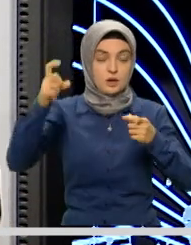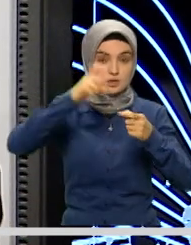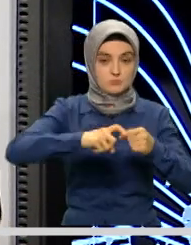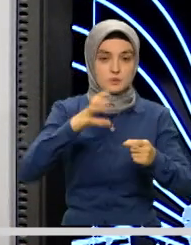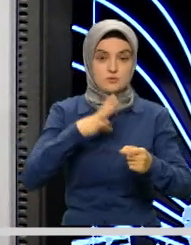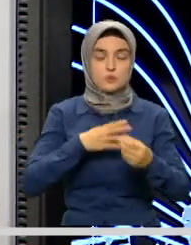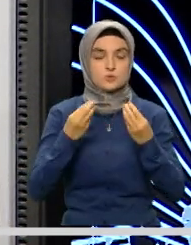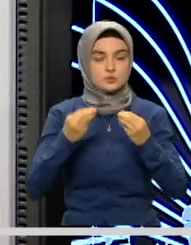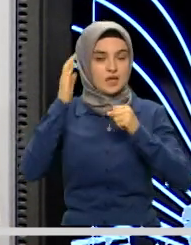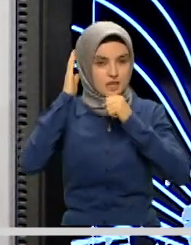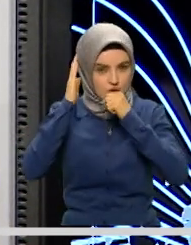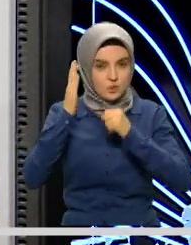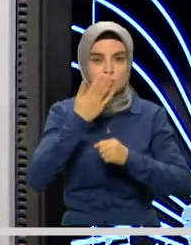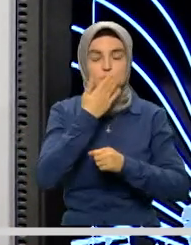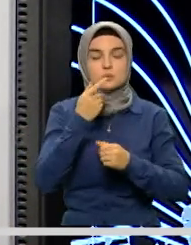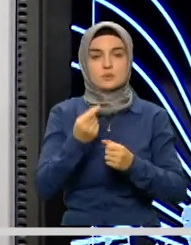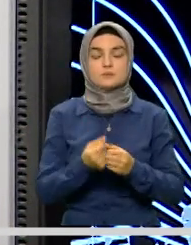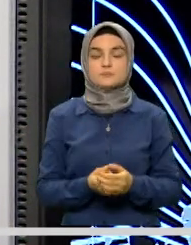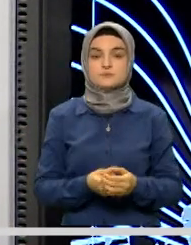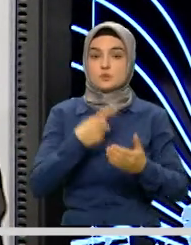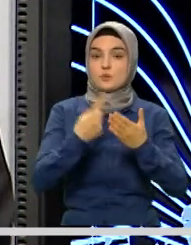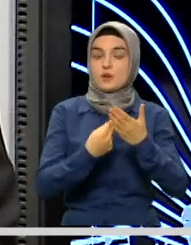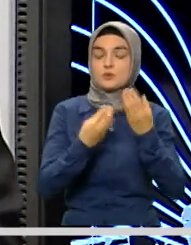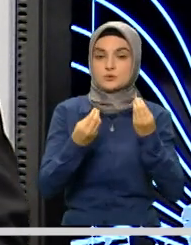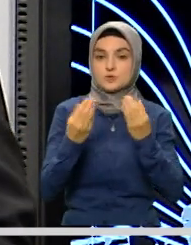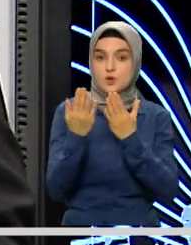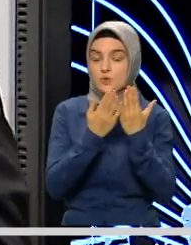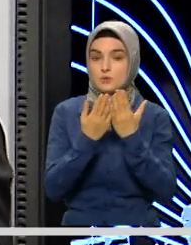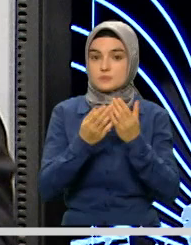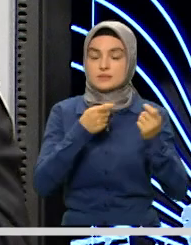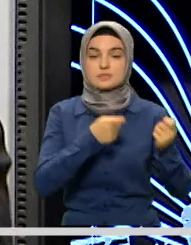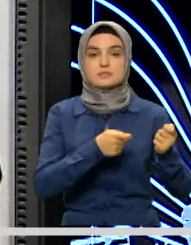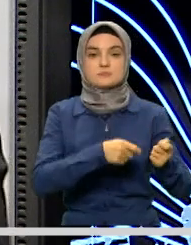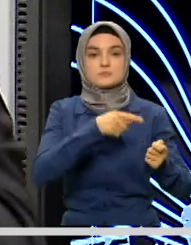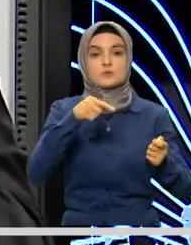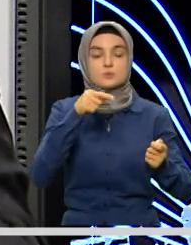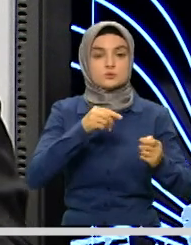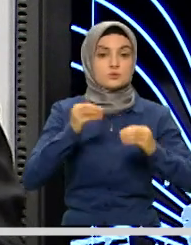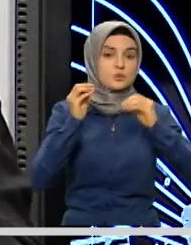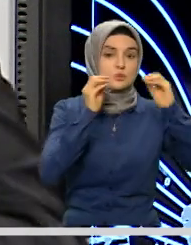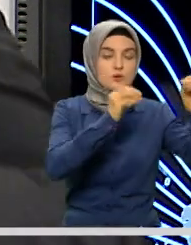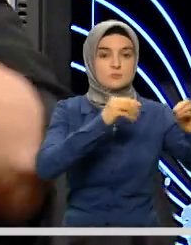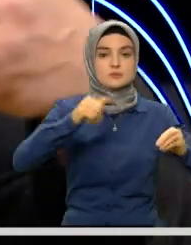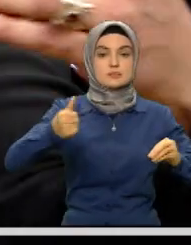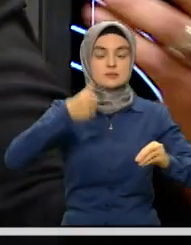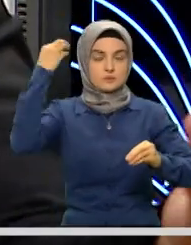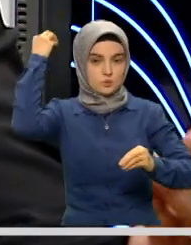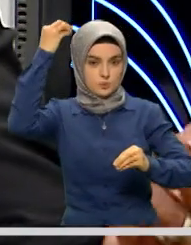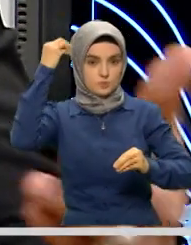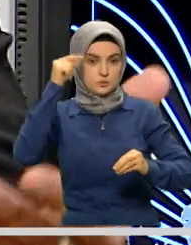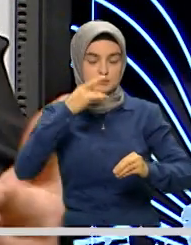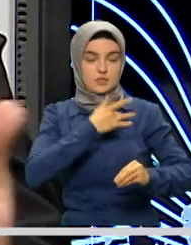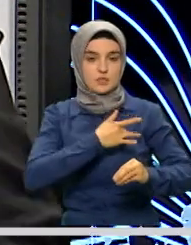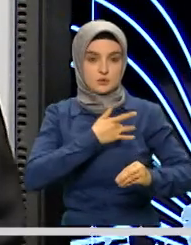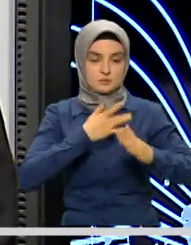güzel ezan okuma, güzel sala, Kur'an-ı Kerim'i güzel okuma eğitimlerini bizim buradan gönderdiğimiz kıymetli hocalarımız